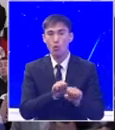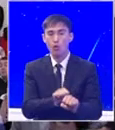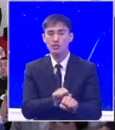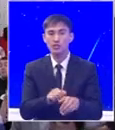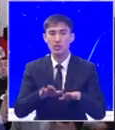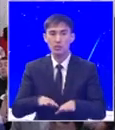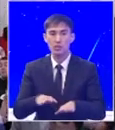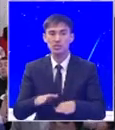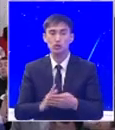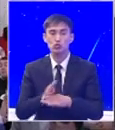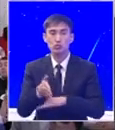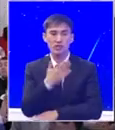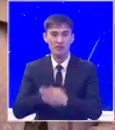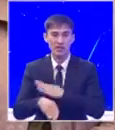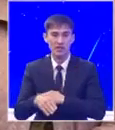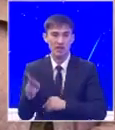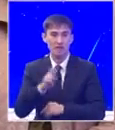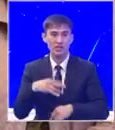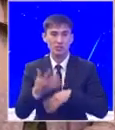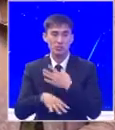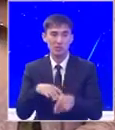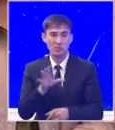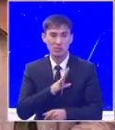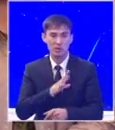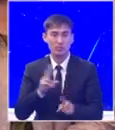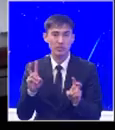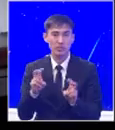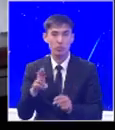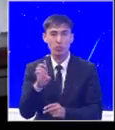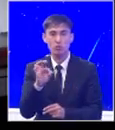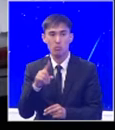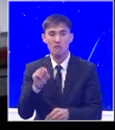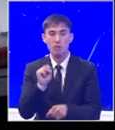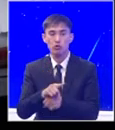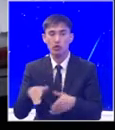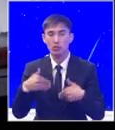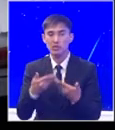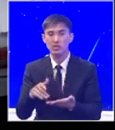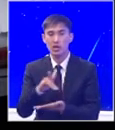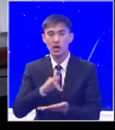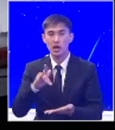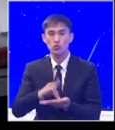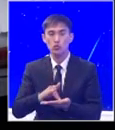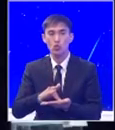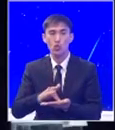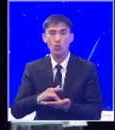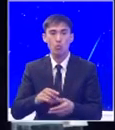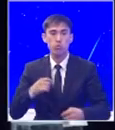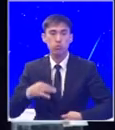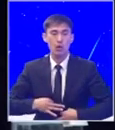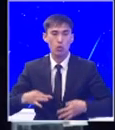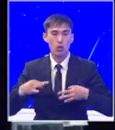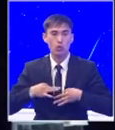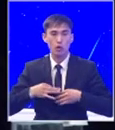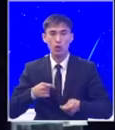инвалидов. Прозвучали и вопросы о январских беспорядках. По данной теме Канат Бозумбаев поручил обратиться в городскую прокуратуру, а ее руководству